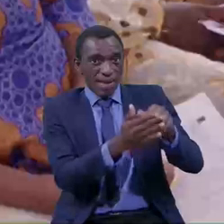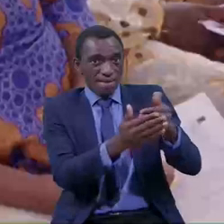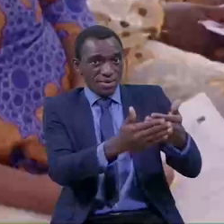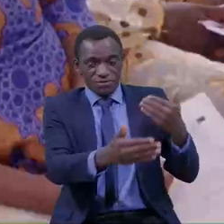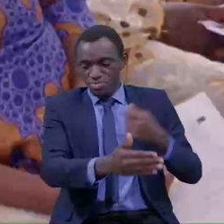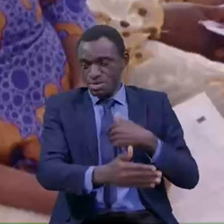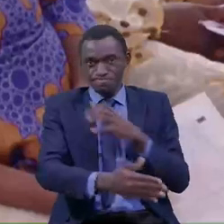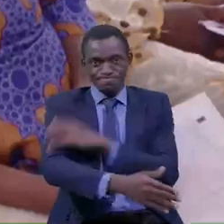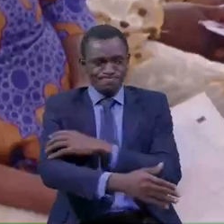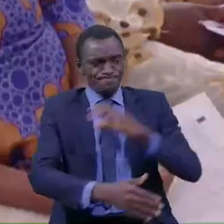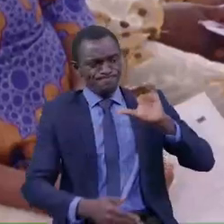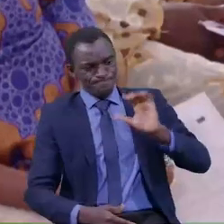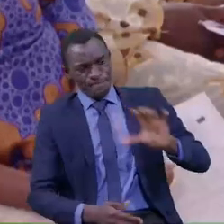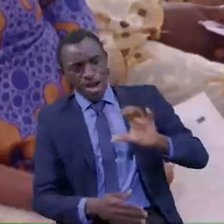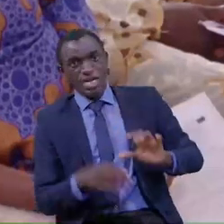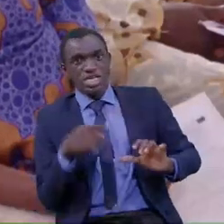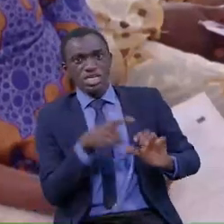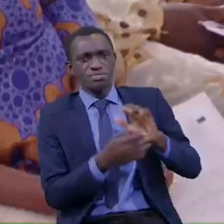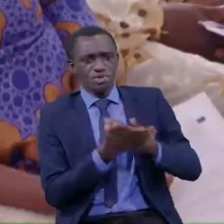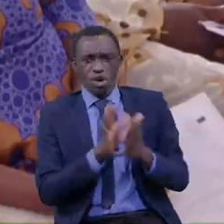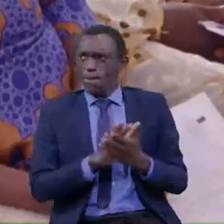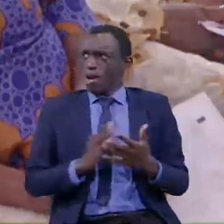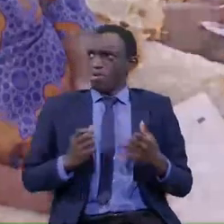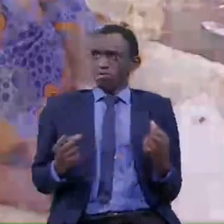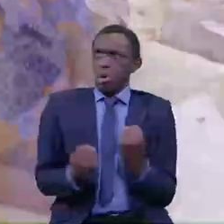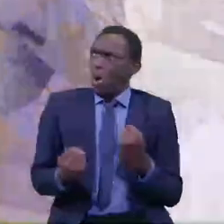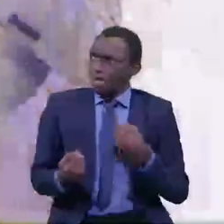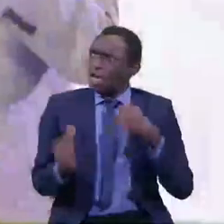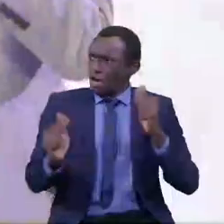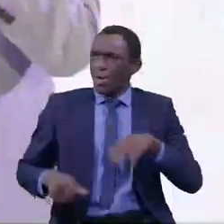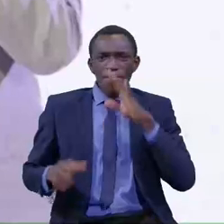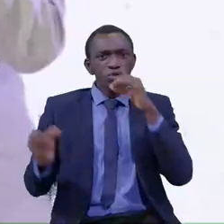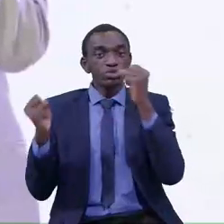soudainement, il réalise, je peux être fort dans le Seigneur.